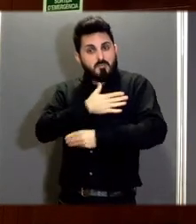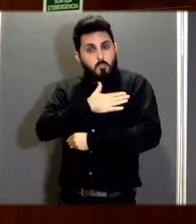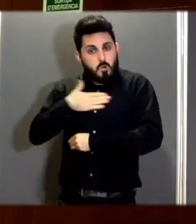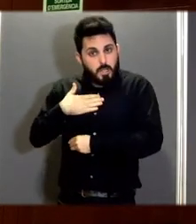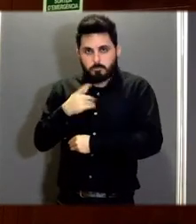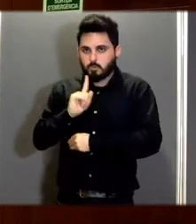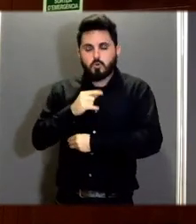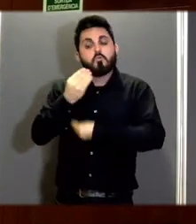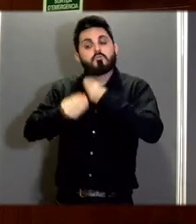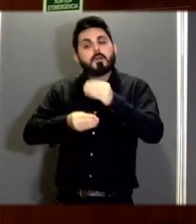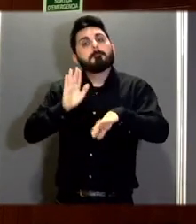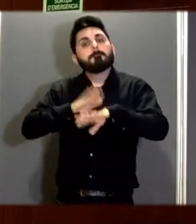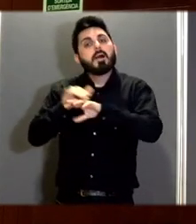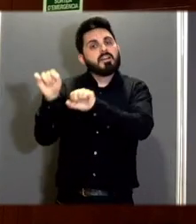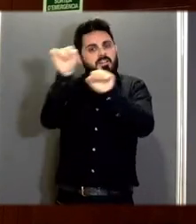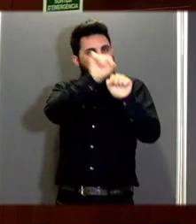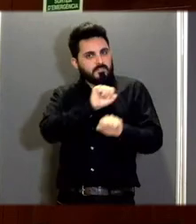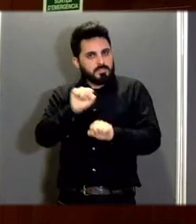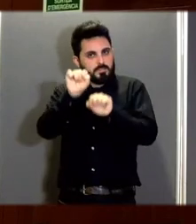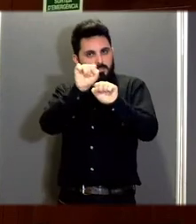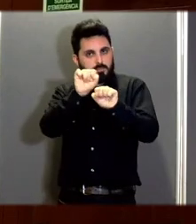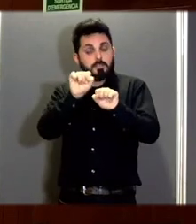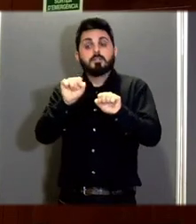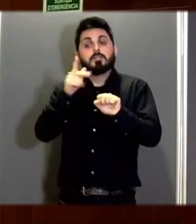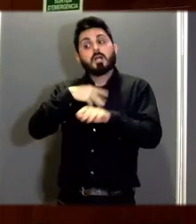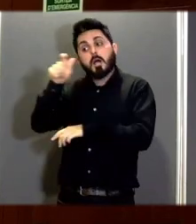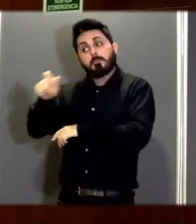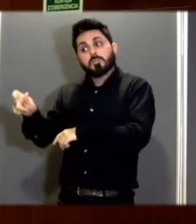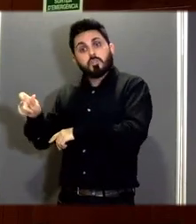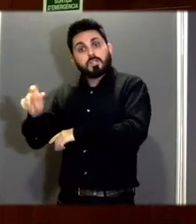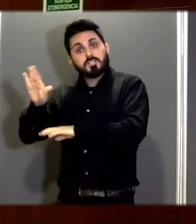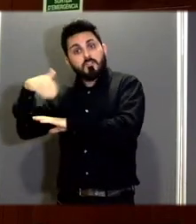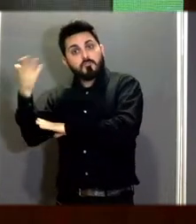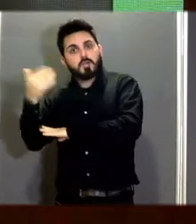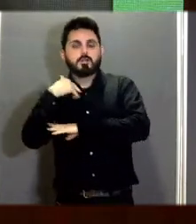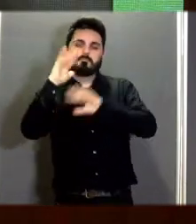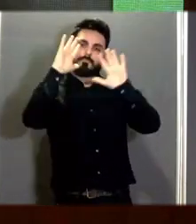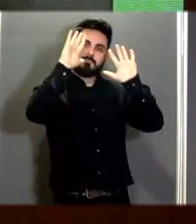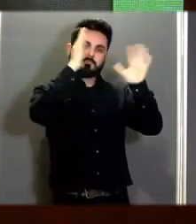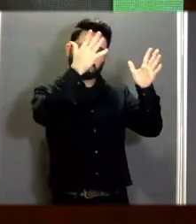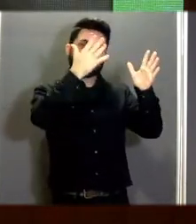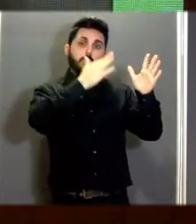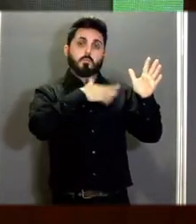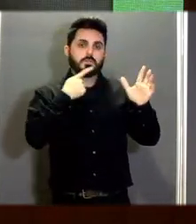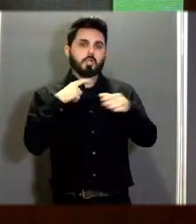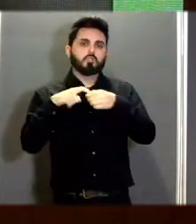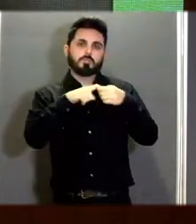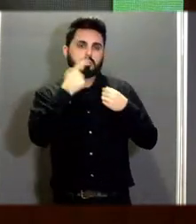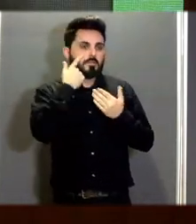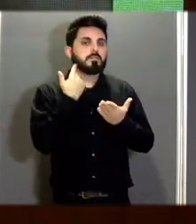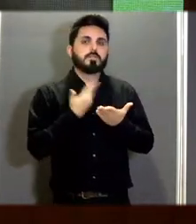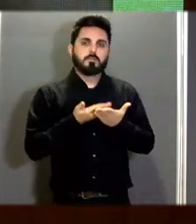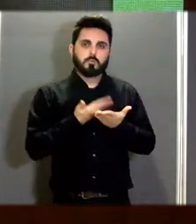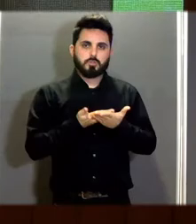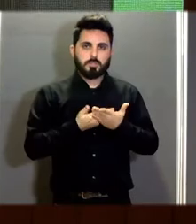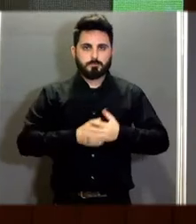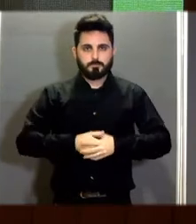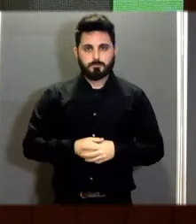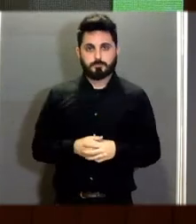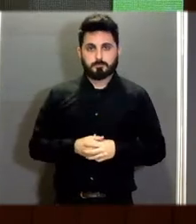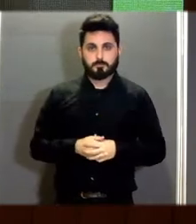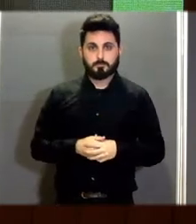defensar-se, doncs aquests aplaudiments demostraven aquesta solidaritat. I quan més